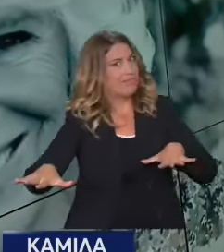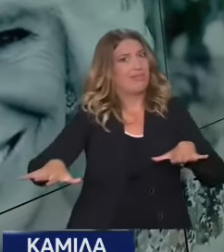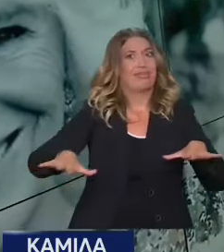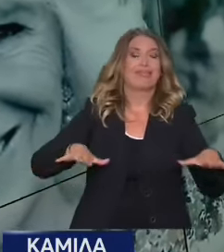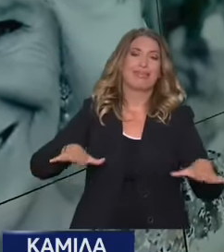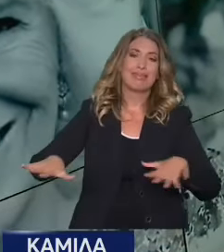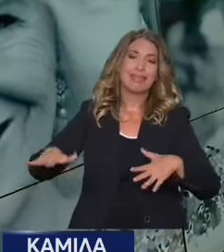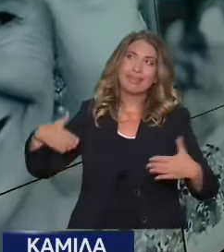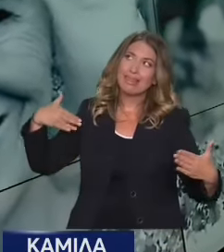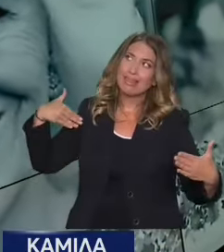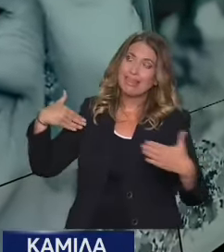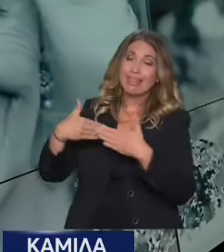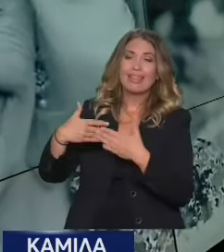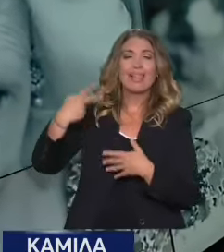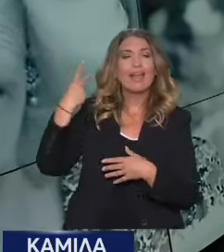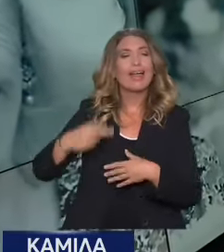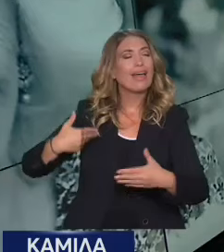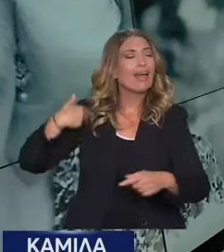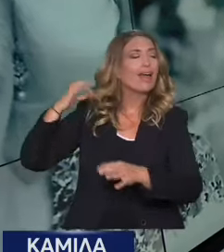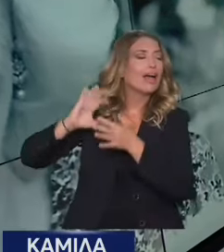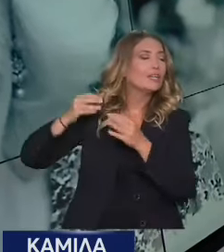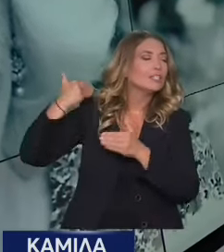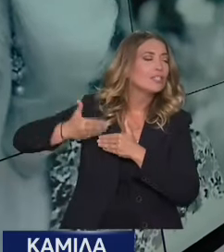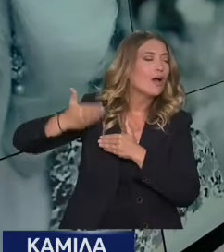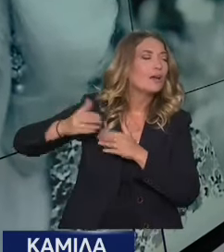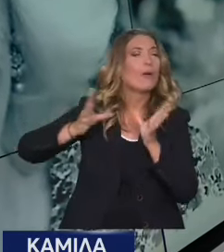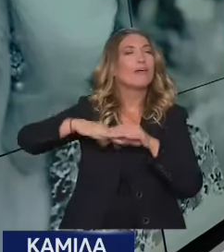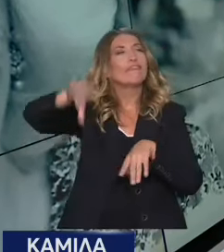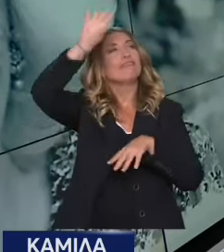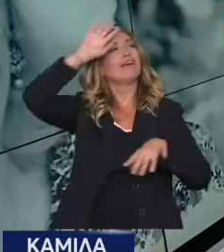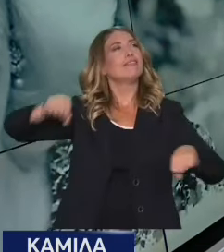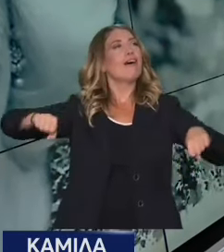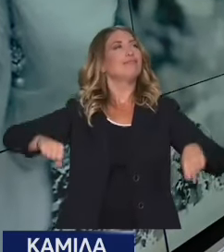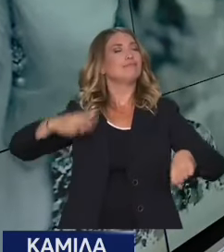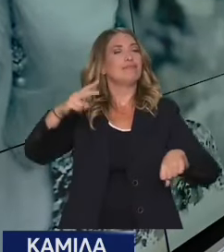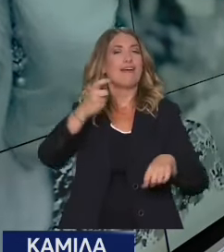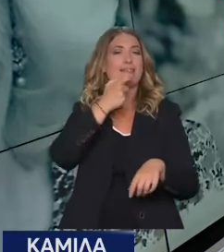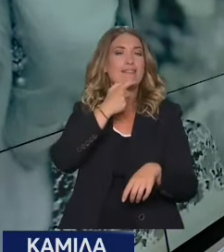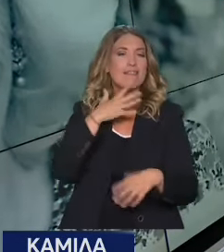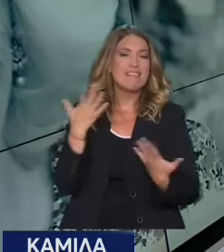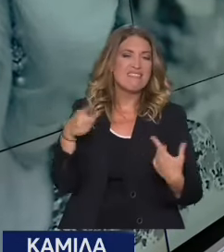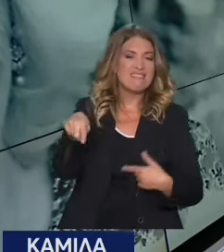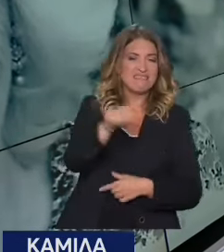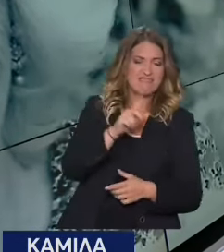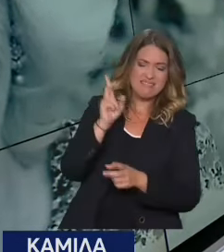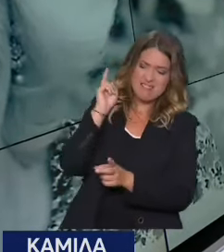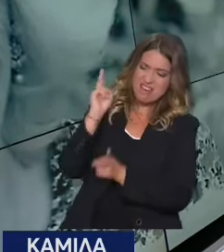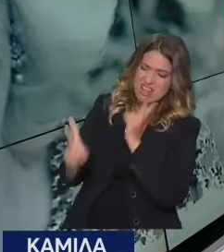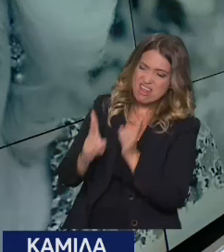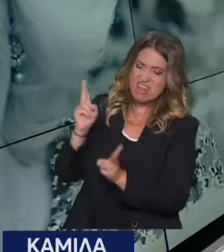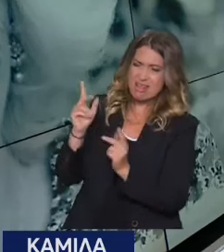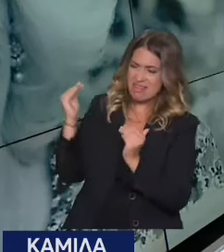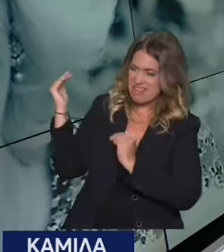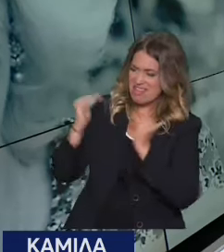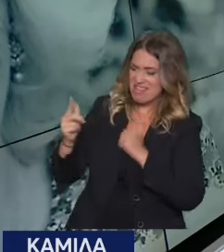άνθρωπος στον Βρετανικό θρόνο. Σε μια πολύ δύσκολη στιγμή και σε μια στιγμή αμφισβητήσεων ακόμα, η γυναίκα